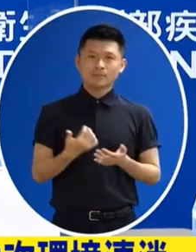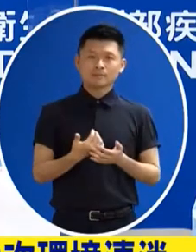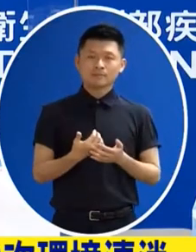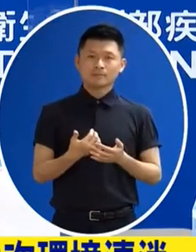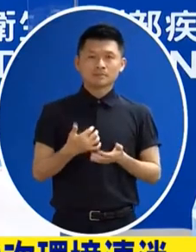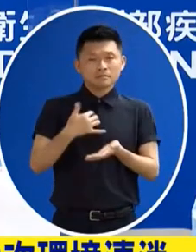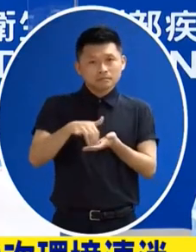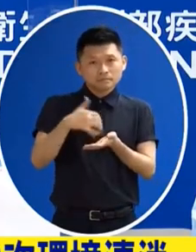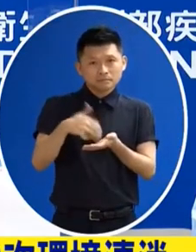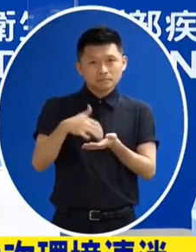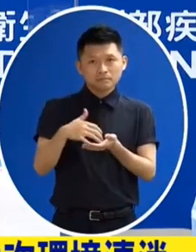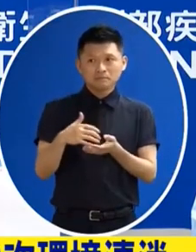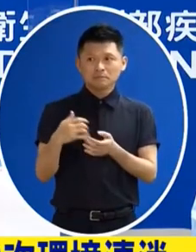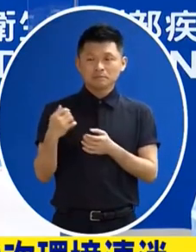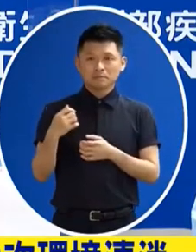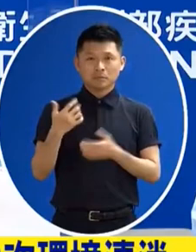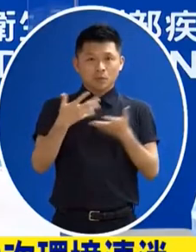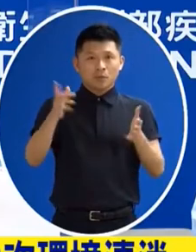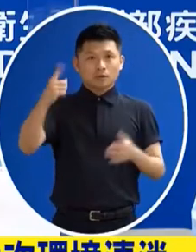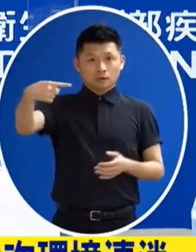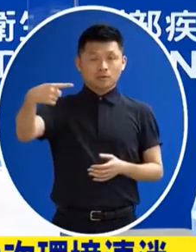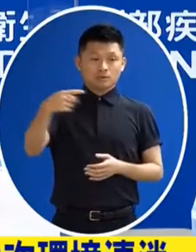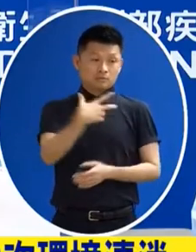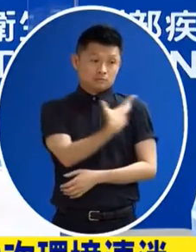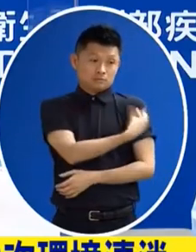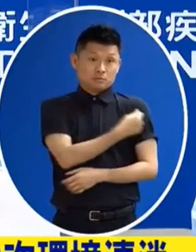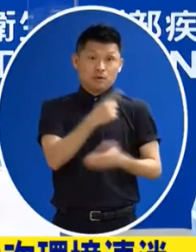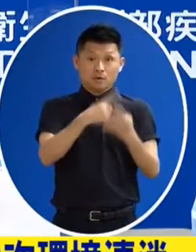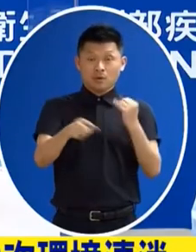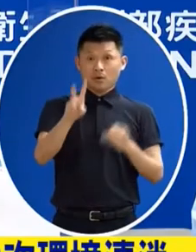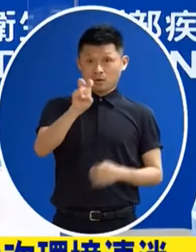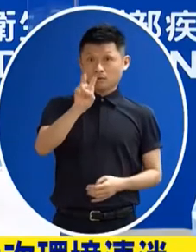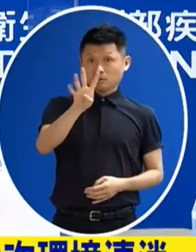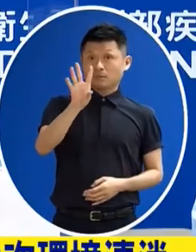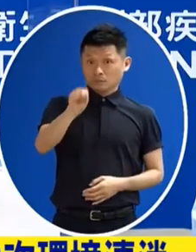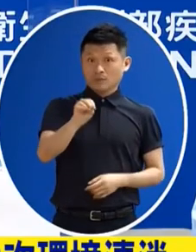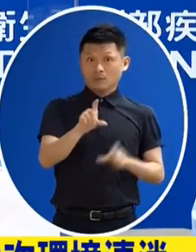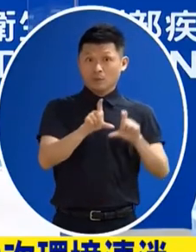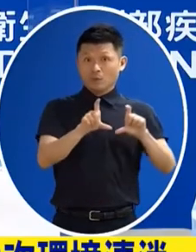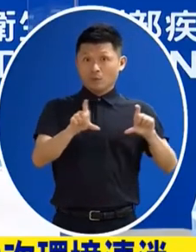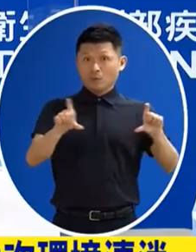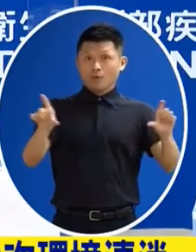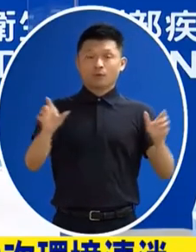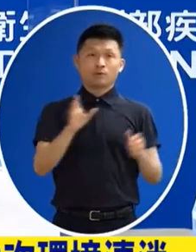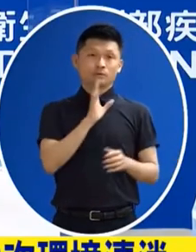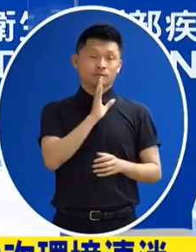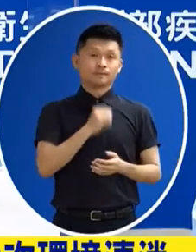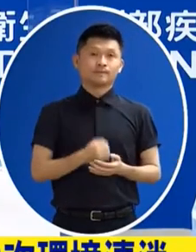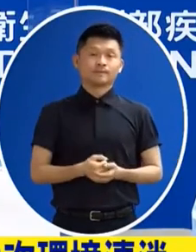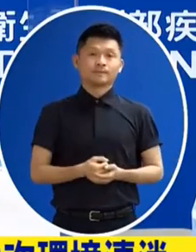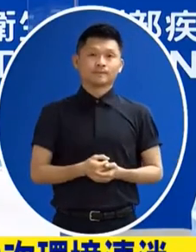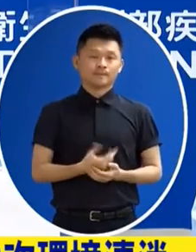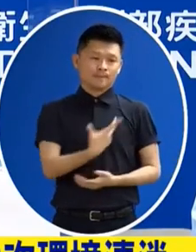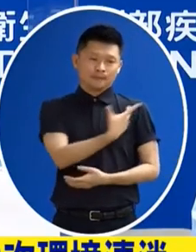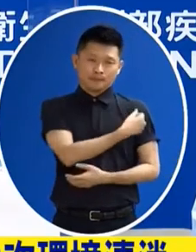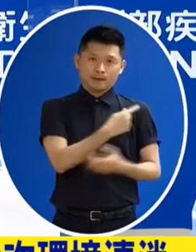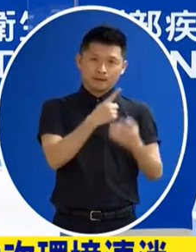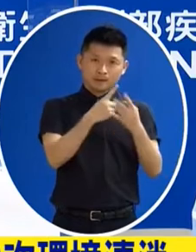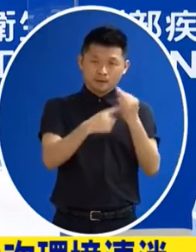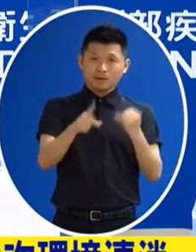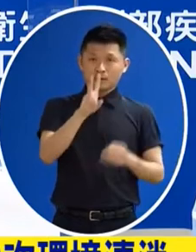算这几天算最多，我们打了24万哈，应该是总共是打了